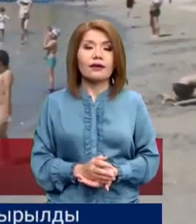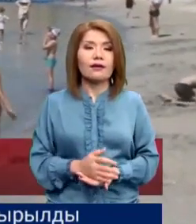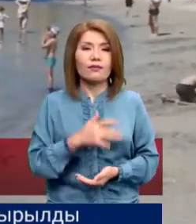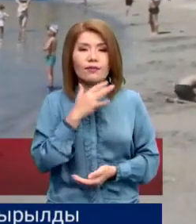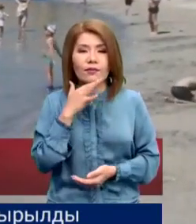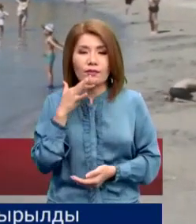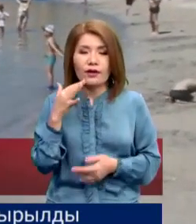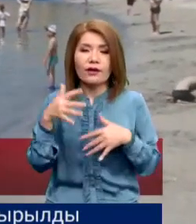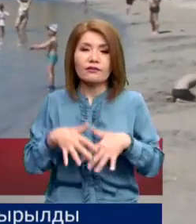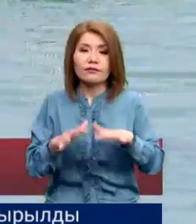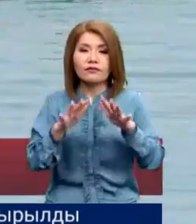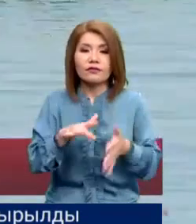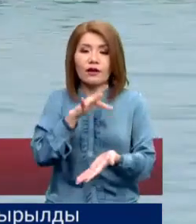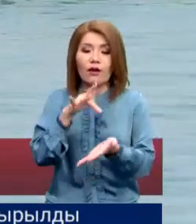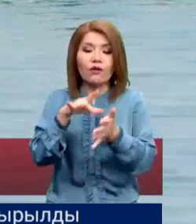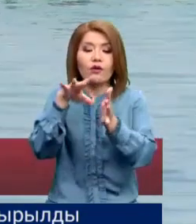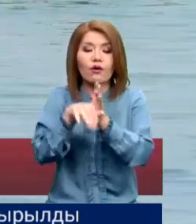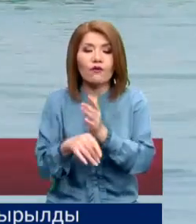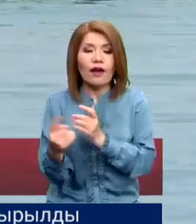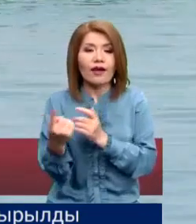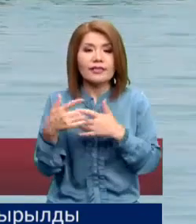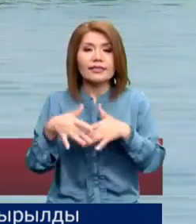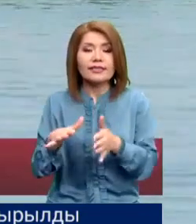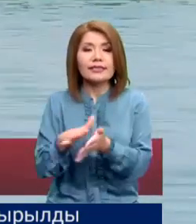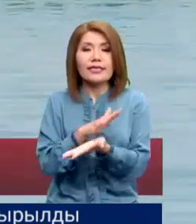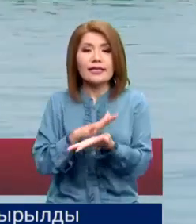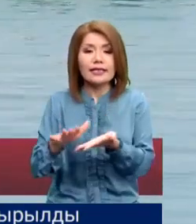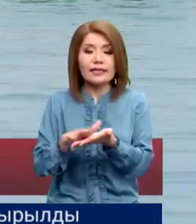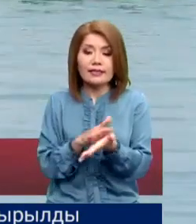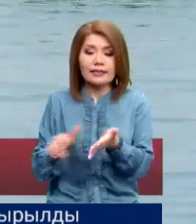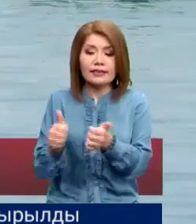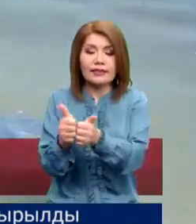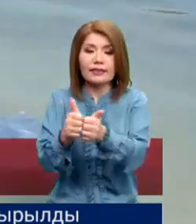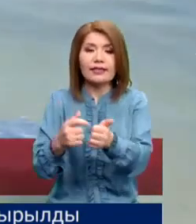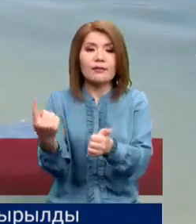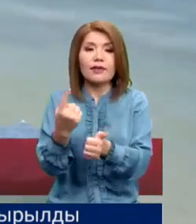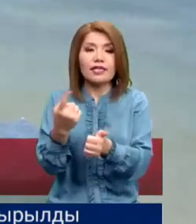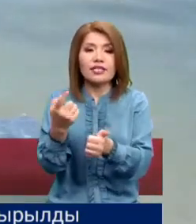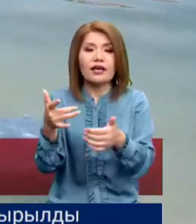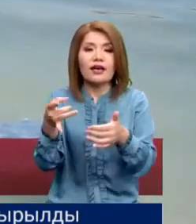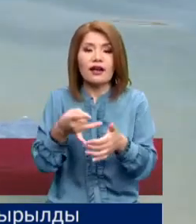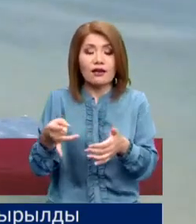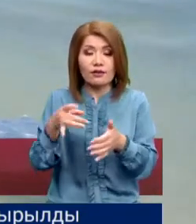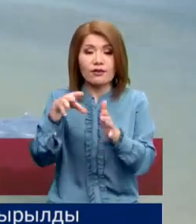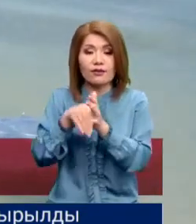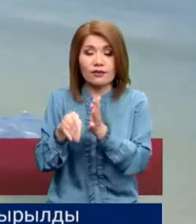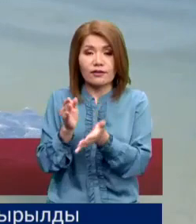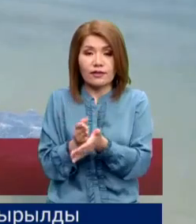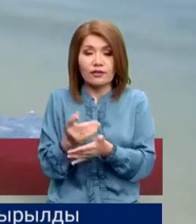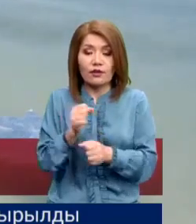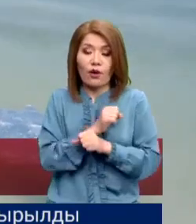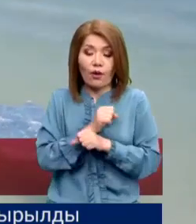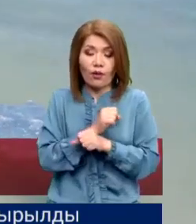Көптің қалтасы көтеретін әрі қала ішіндегі жалғыз тегін жағажай бірінші шағын ауданда орналасқан. Алайда мұнда демалыс іздеп